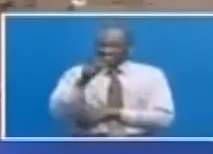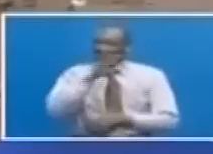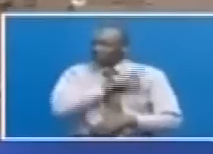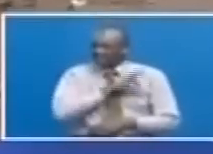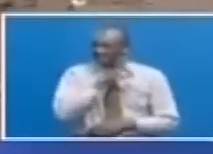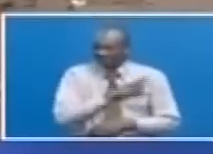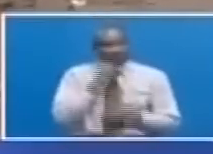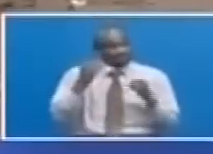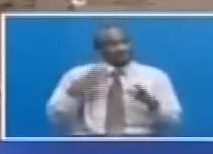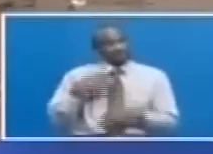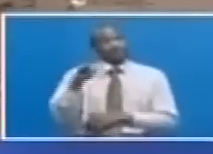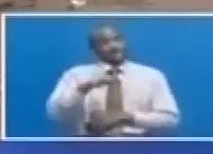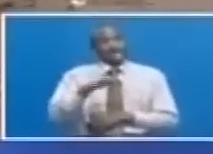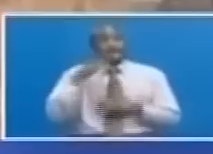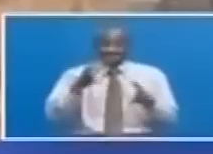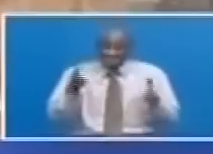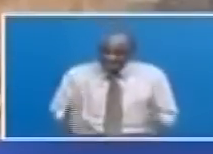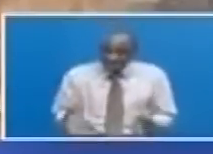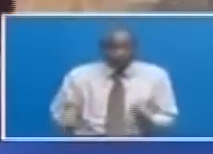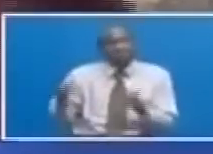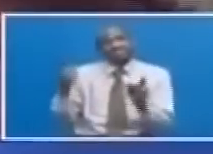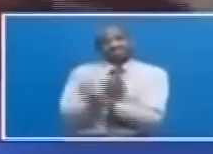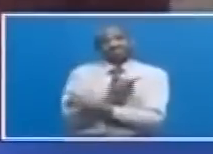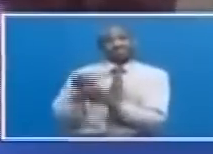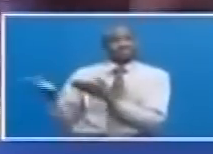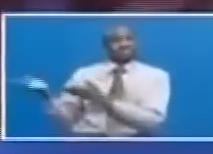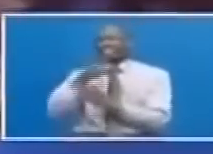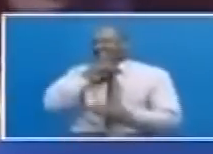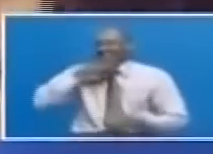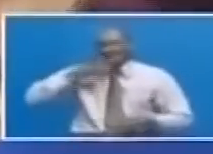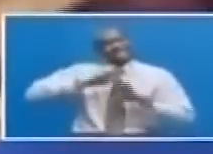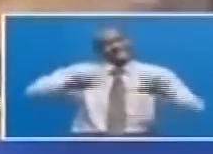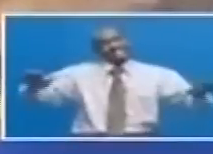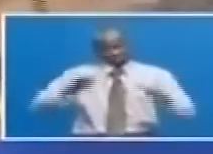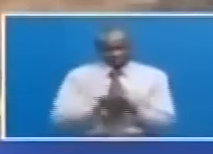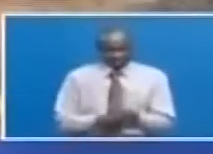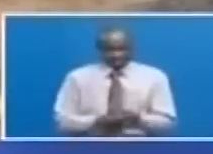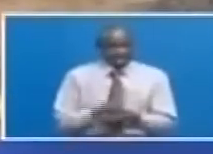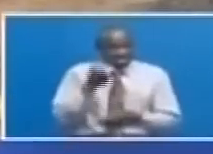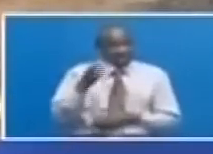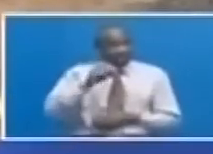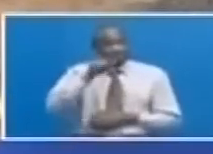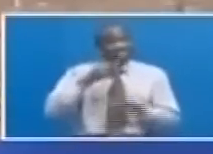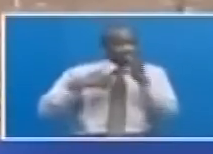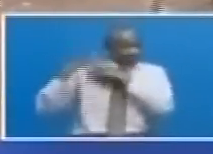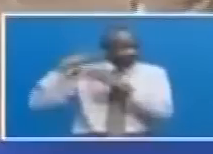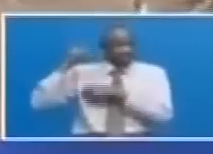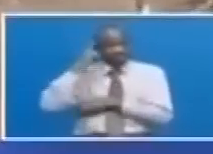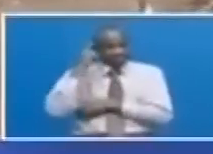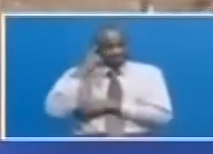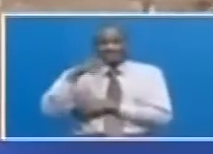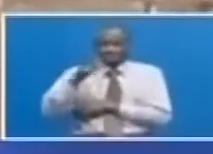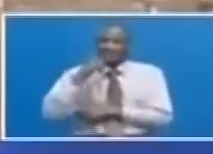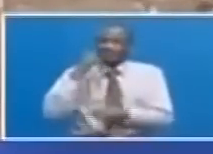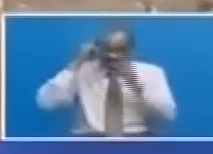sana jamii ya wafugaji, lakini hii leo picha ni tofauti. Kutokana na kumbukumbu hizo ndizo